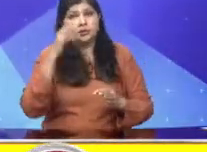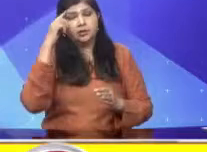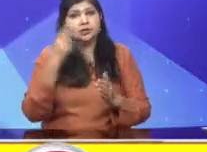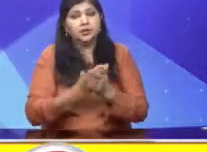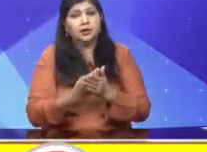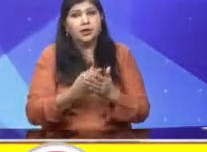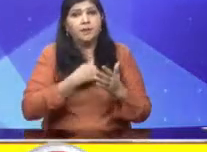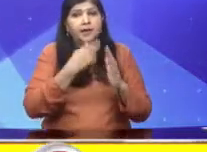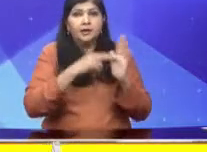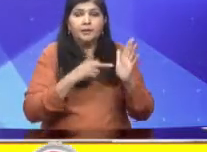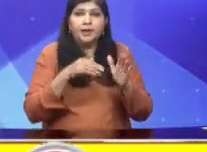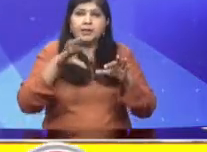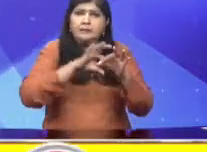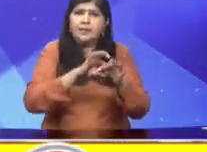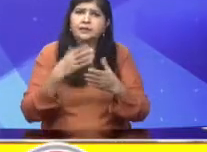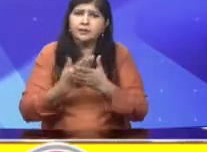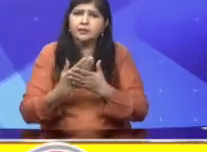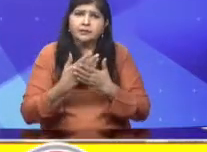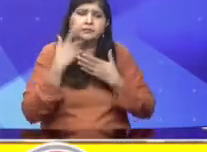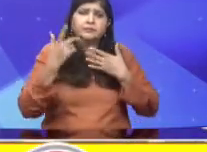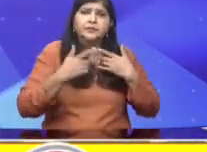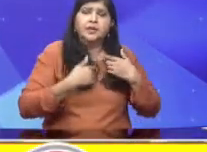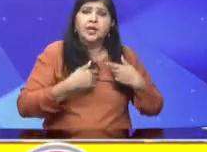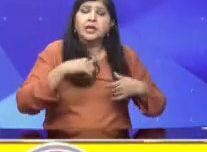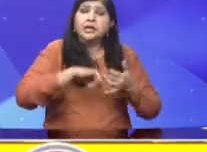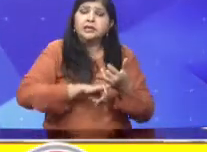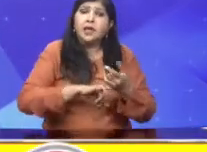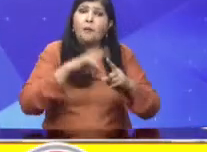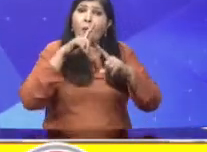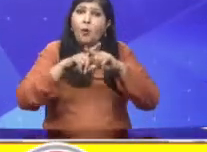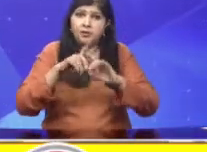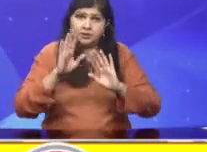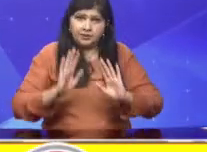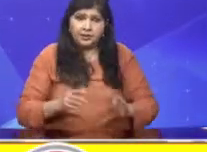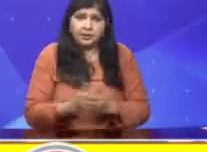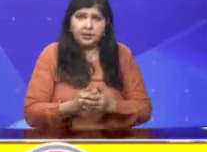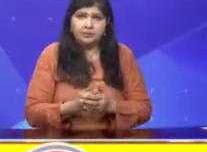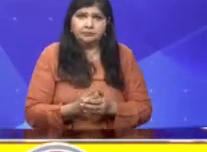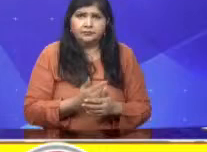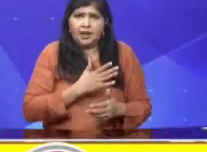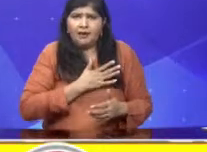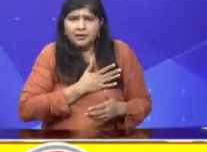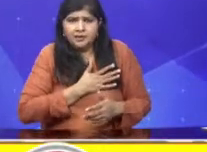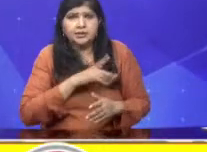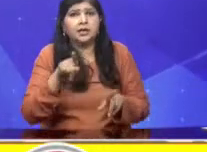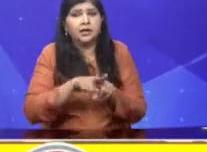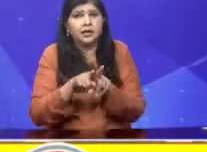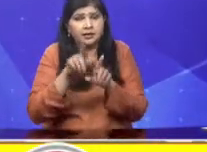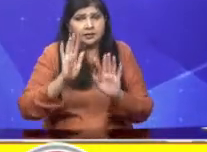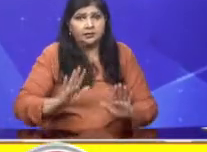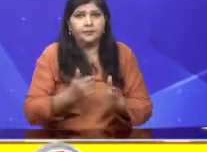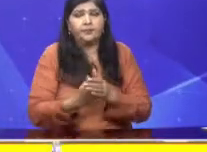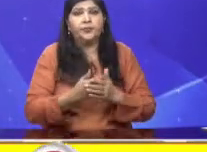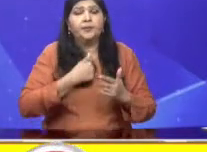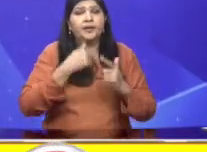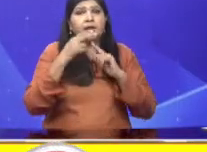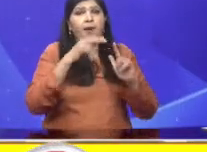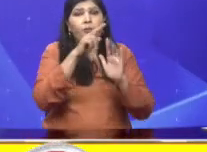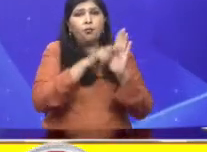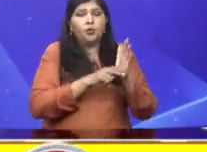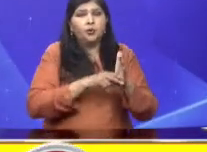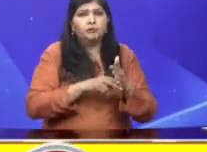एक ऐसा माध्यम है जहां सकारात्मकता है, सम्वेदन सिलता है मन की बात में हम